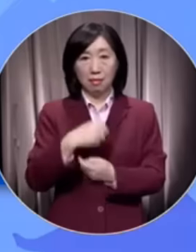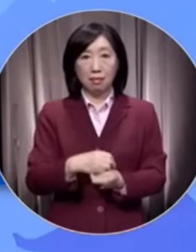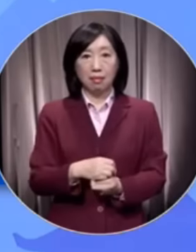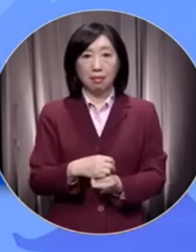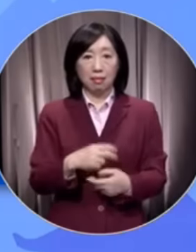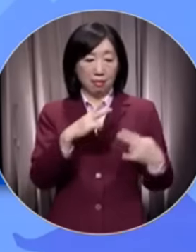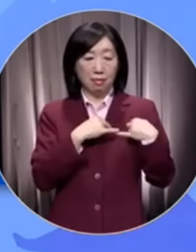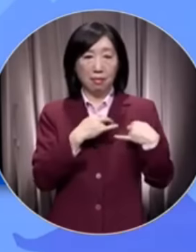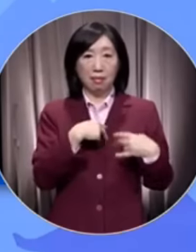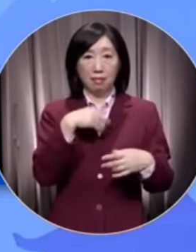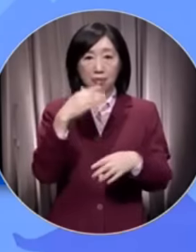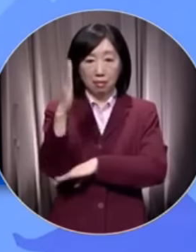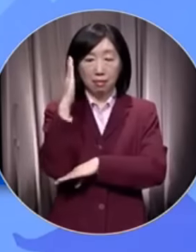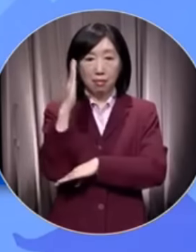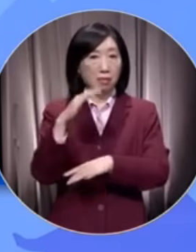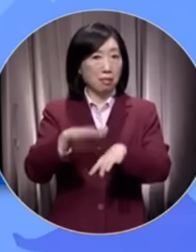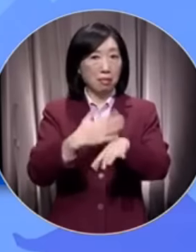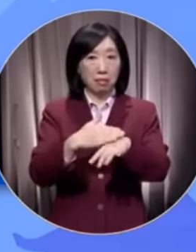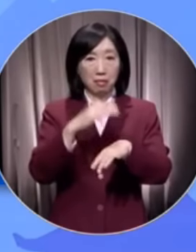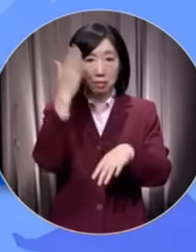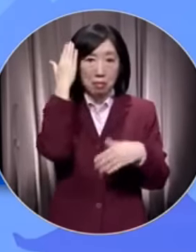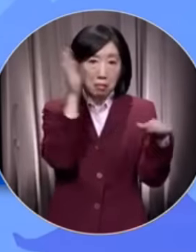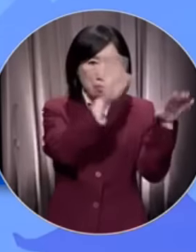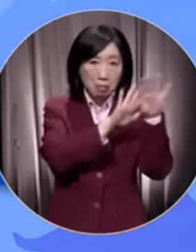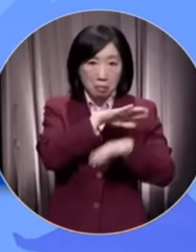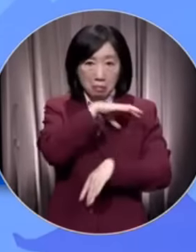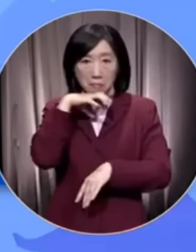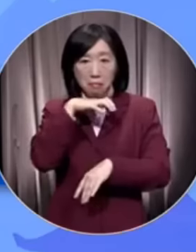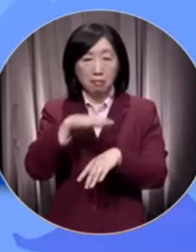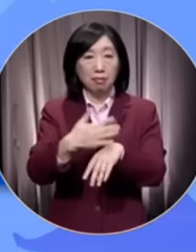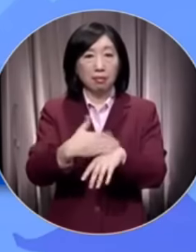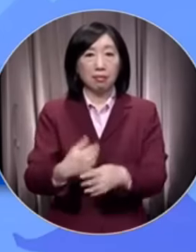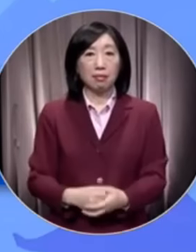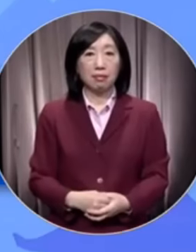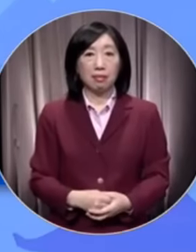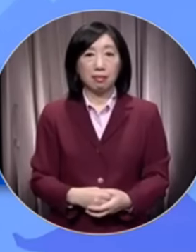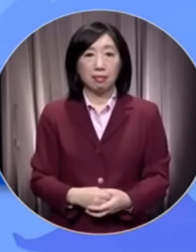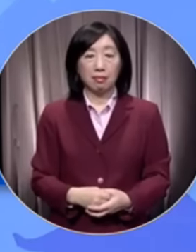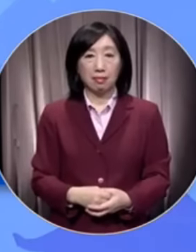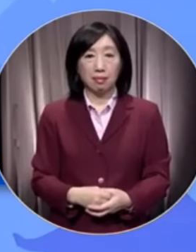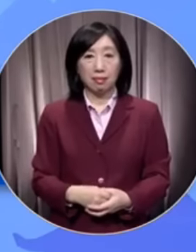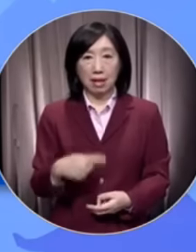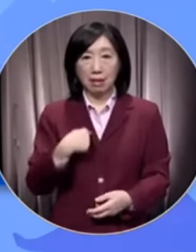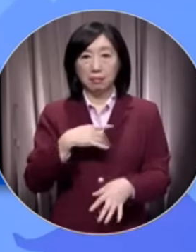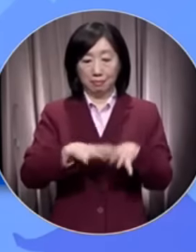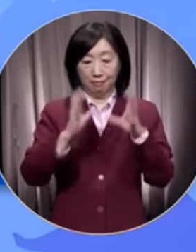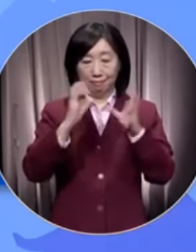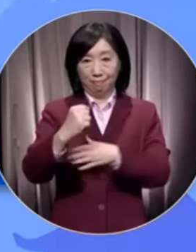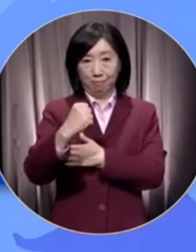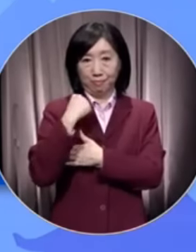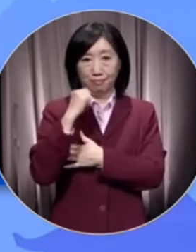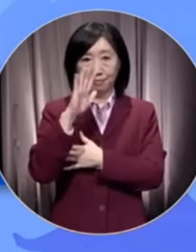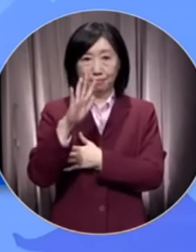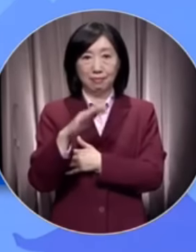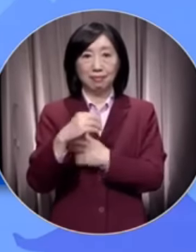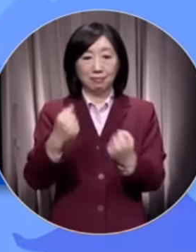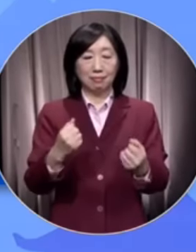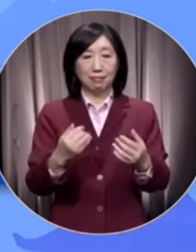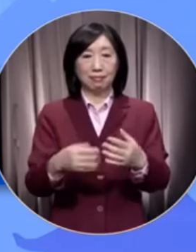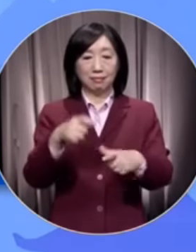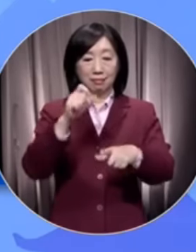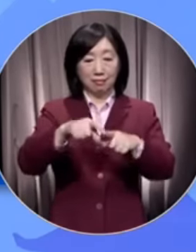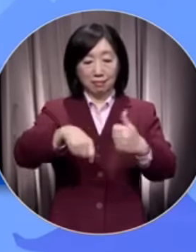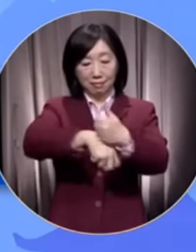不会再有黑箱，也不会专断独行。我们还会成立强 而有力的国家队站在产业后